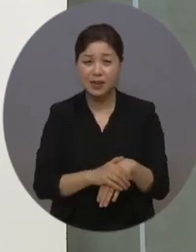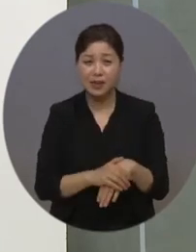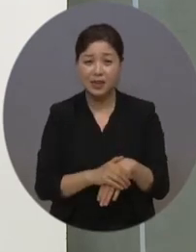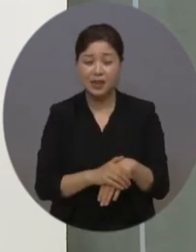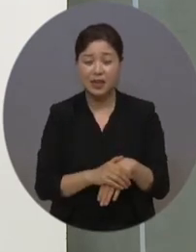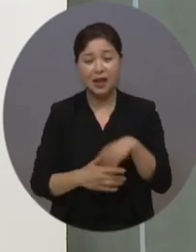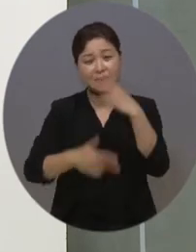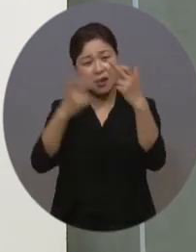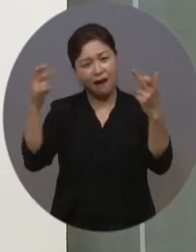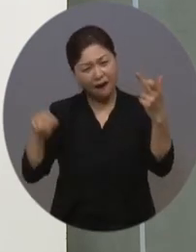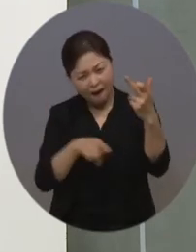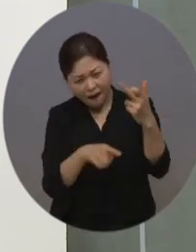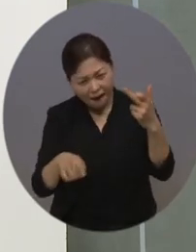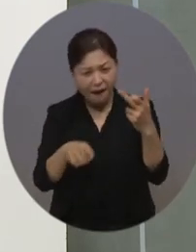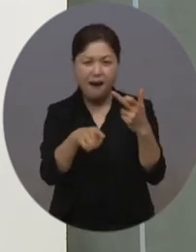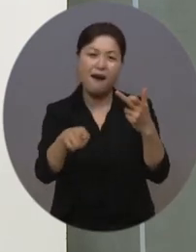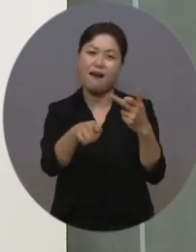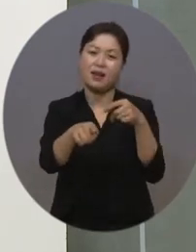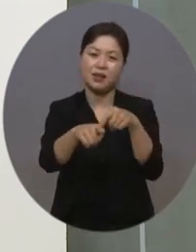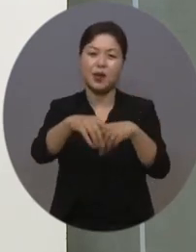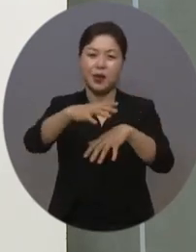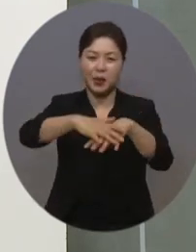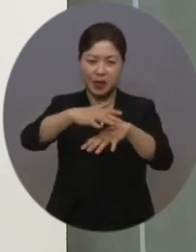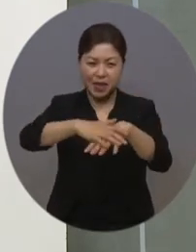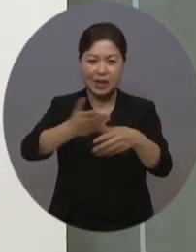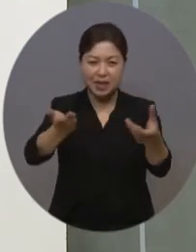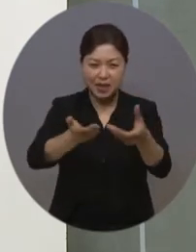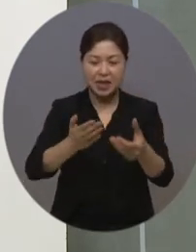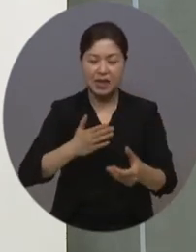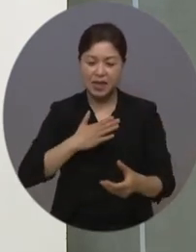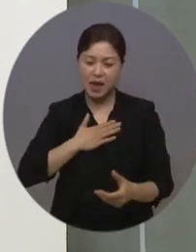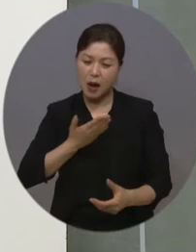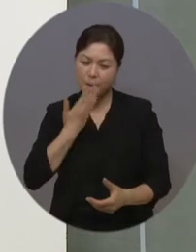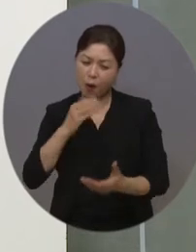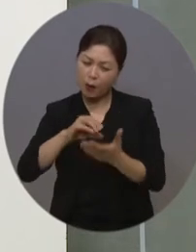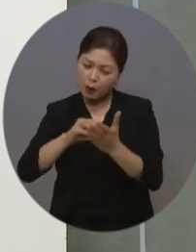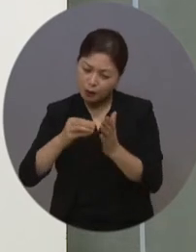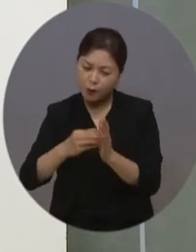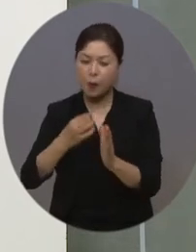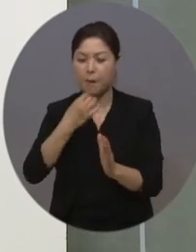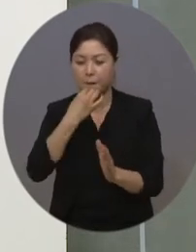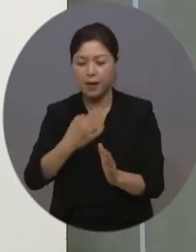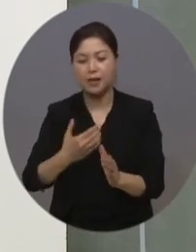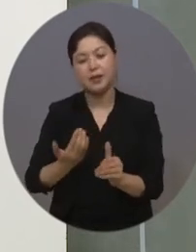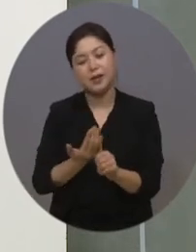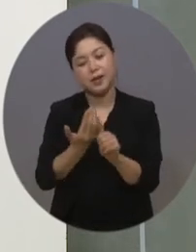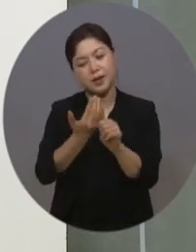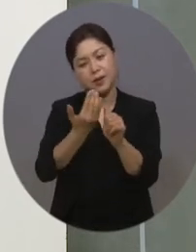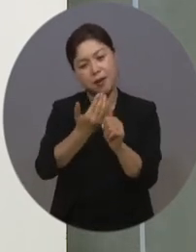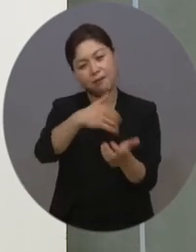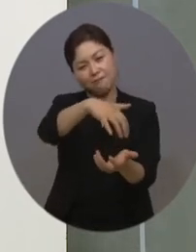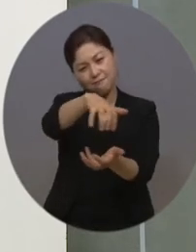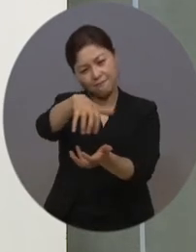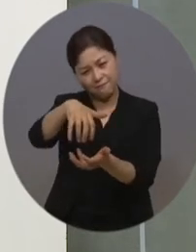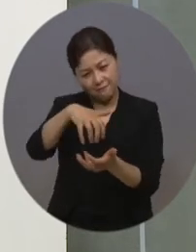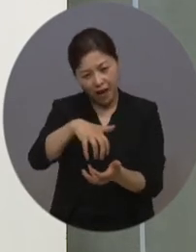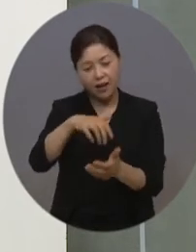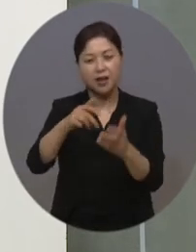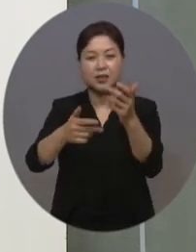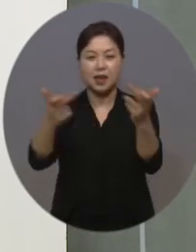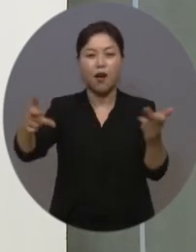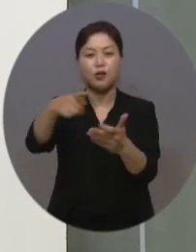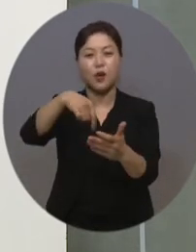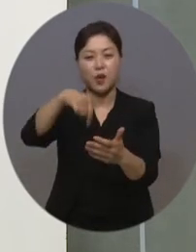깊숙이 들어가서 농사 짓고 내가 먹을 만치 수확을 하고 예. 그러면서 자연